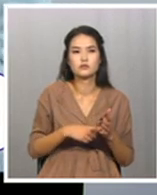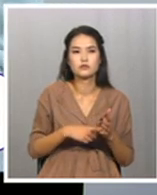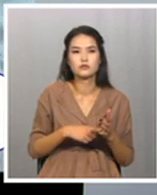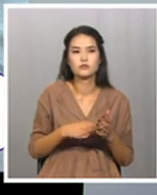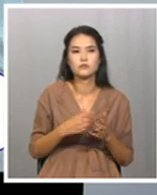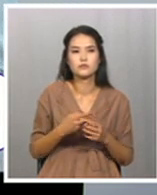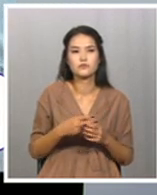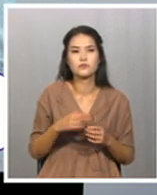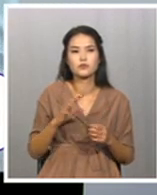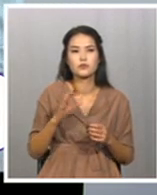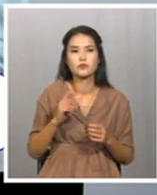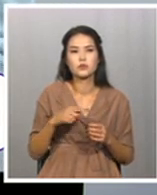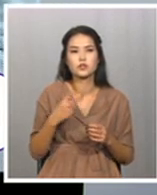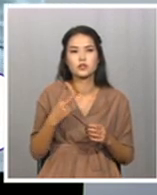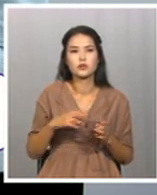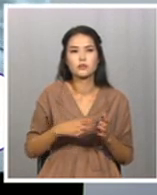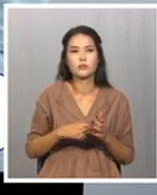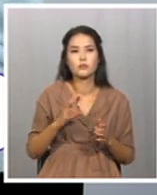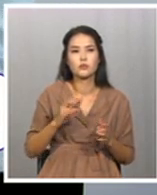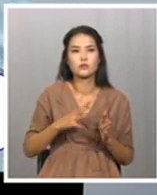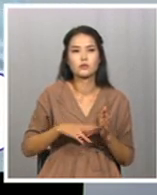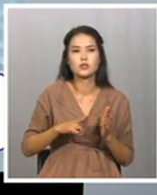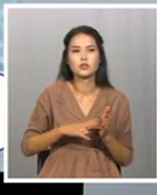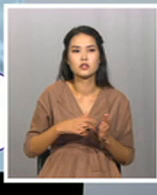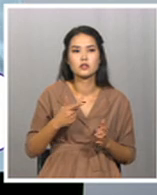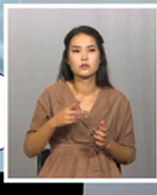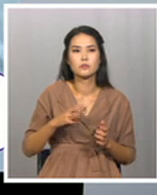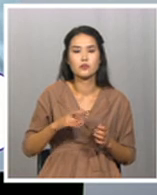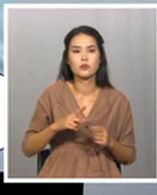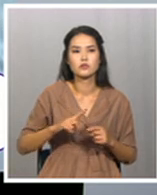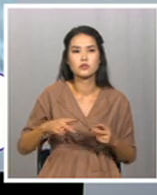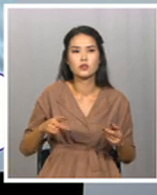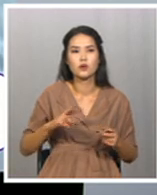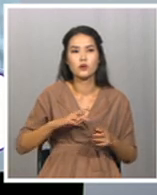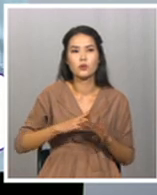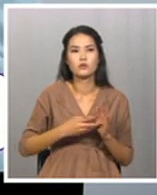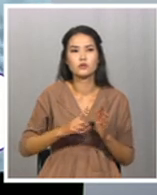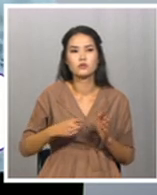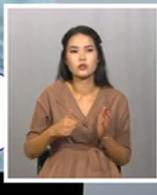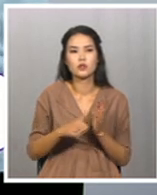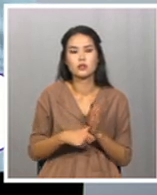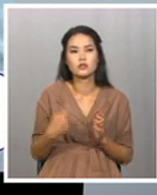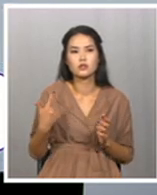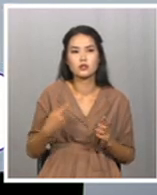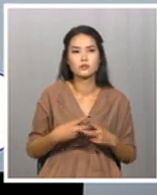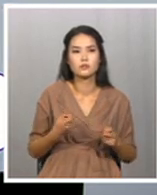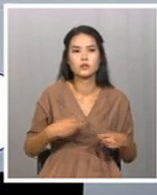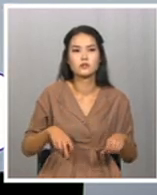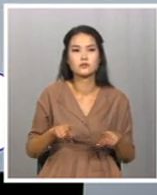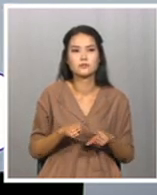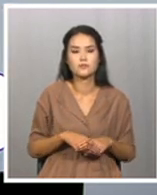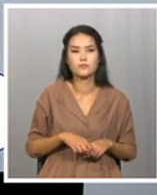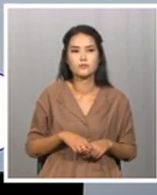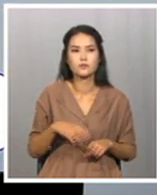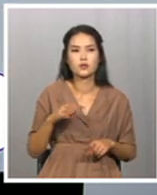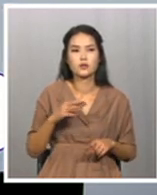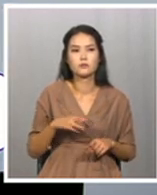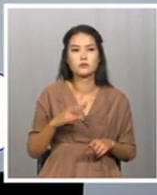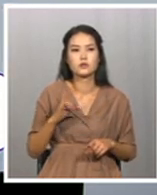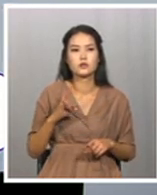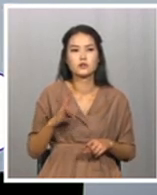Ол 19,6 граммға тең. Ары қарай, дәл жоғарыдағыдай оның